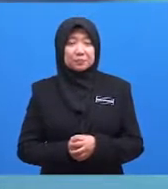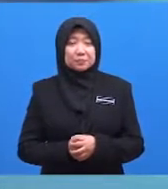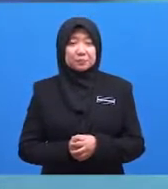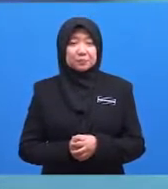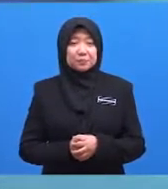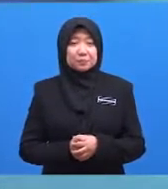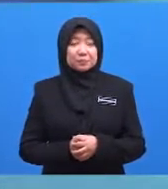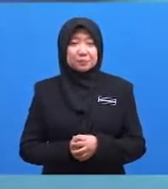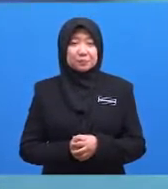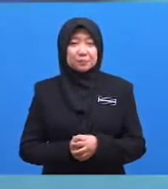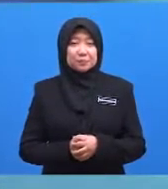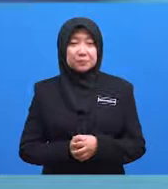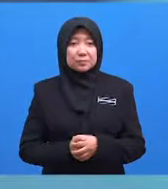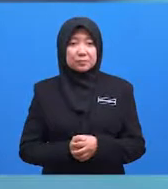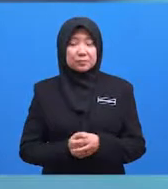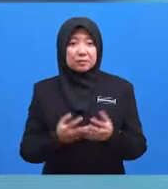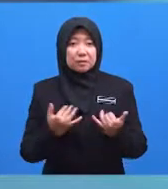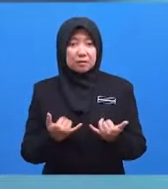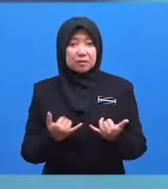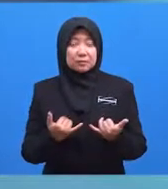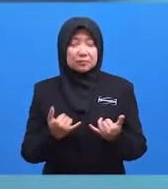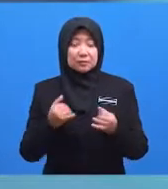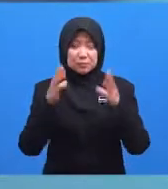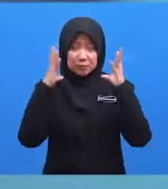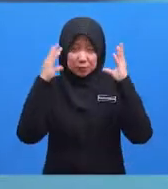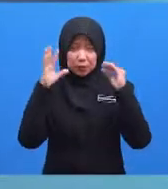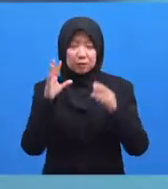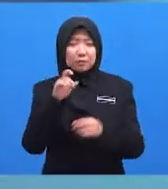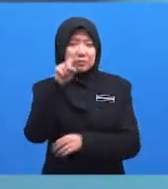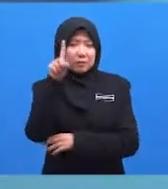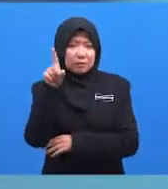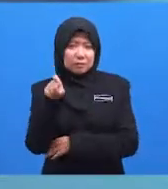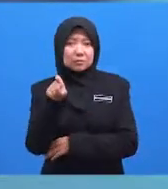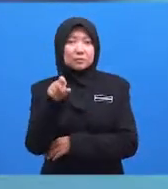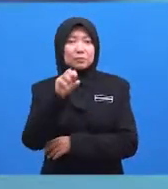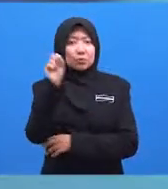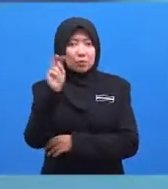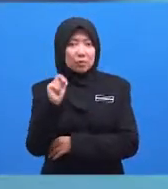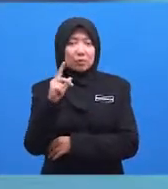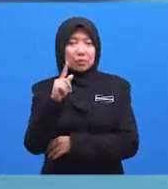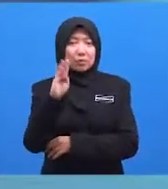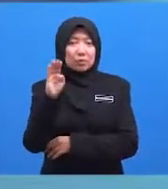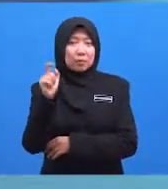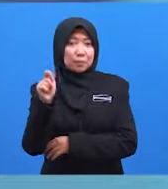Baiklah murid-murid, sekarang cikgu ada satu soalan kebat untuk anda.